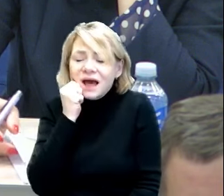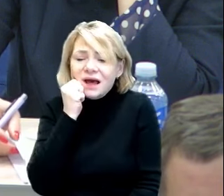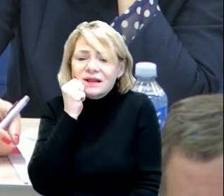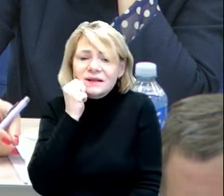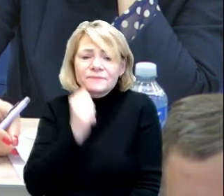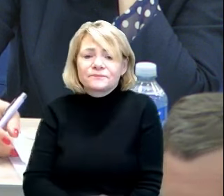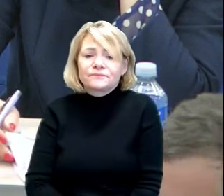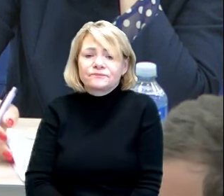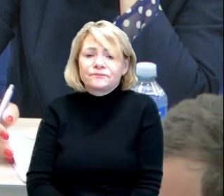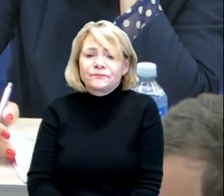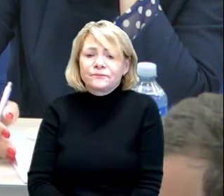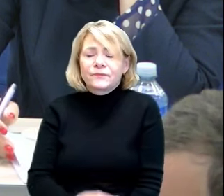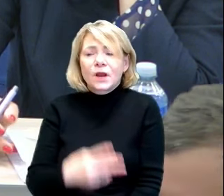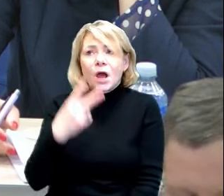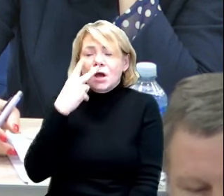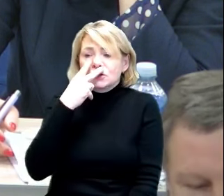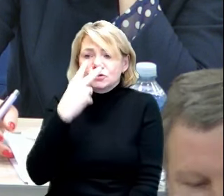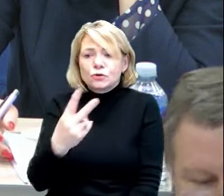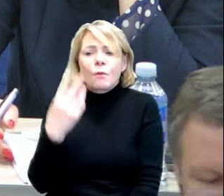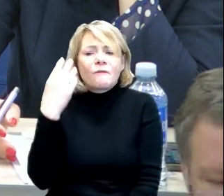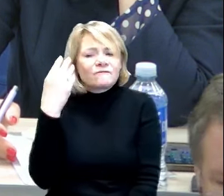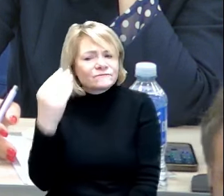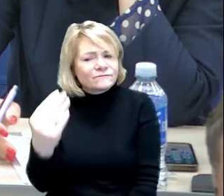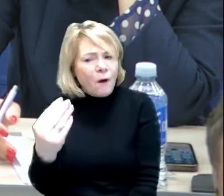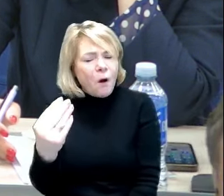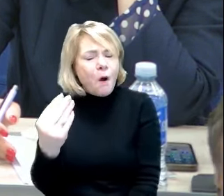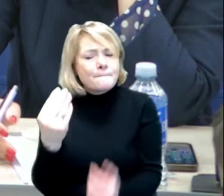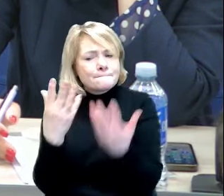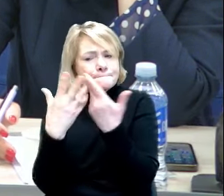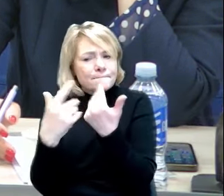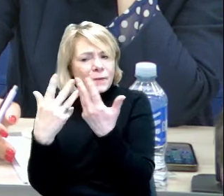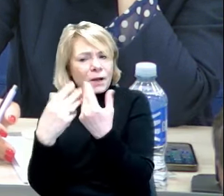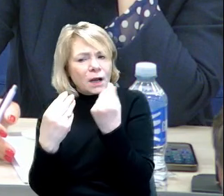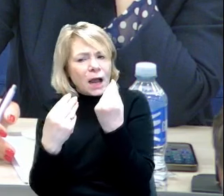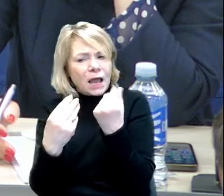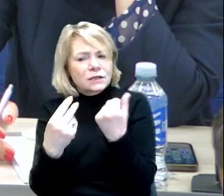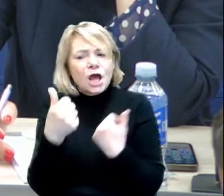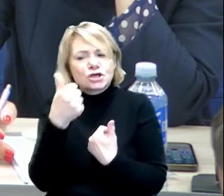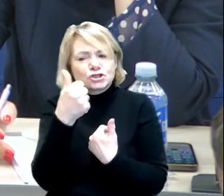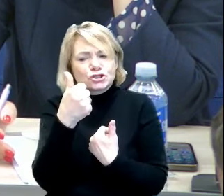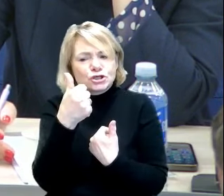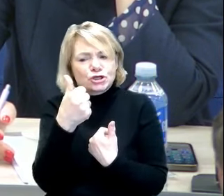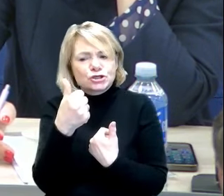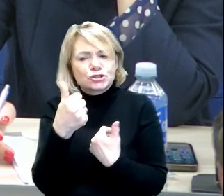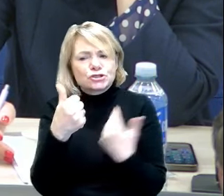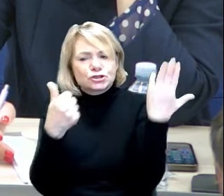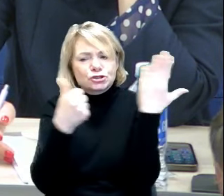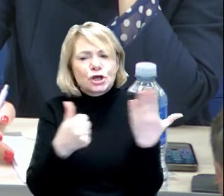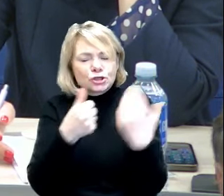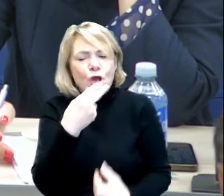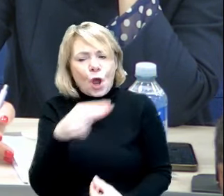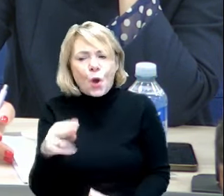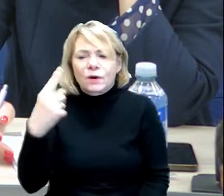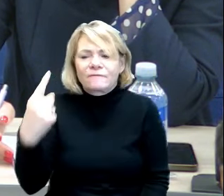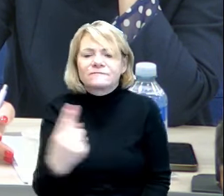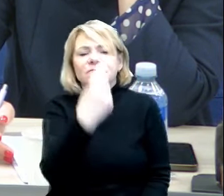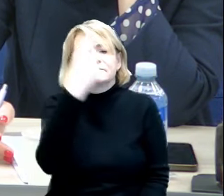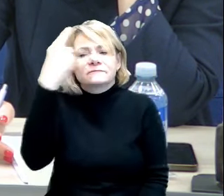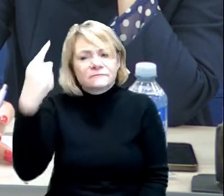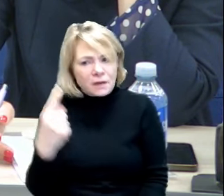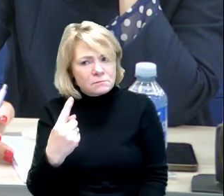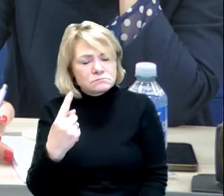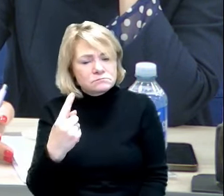pagal jūsų suskaičiuotą kainą tai yra 6€ už valandą teigiama kad